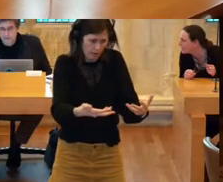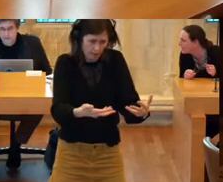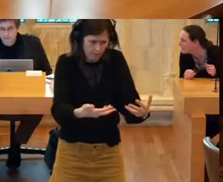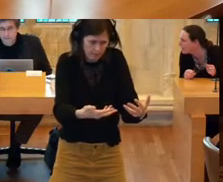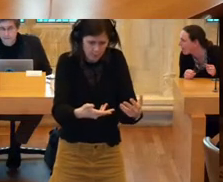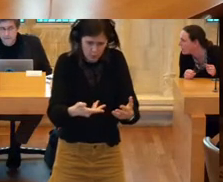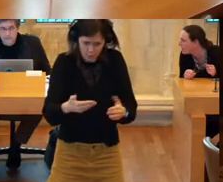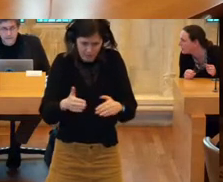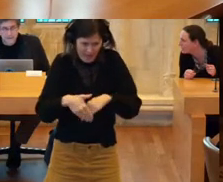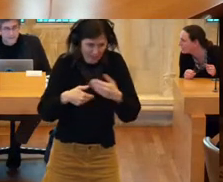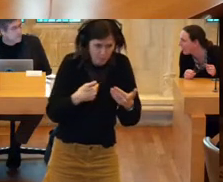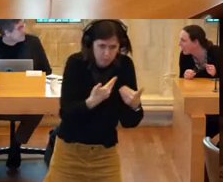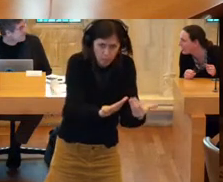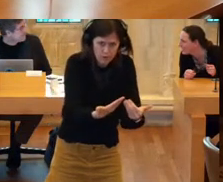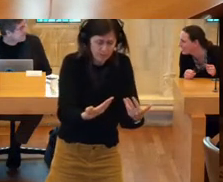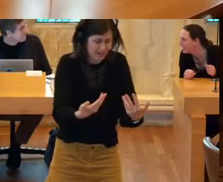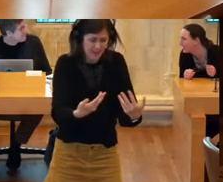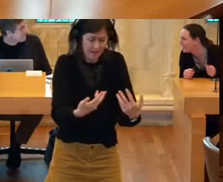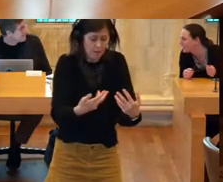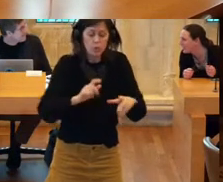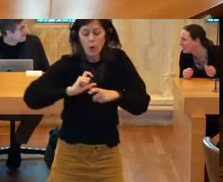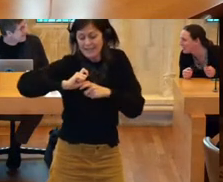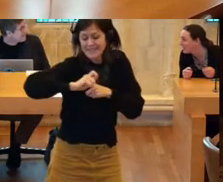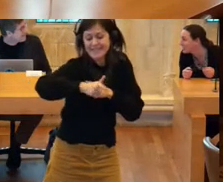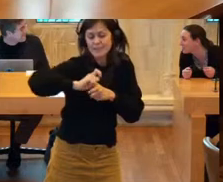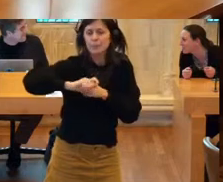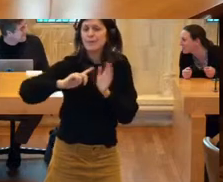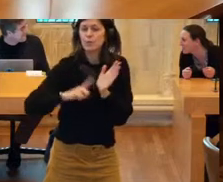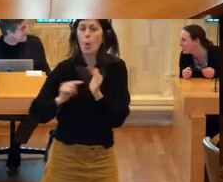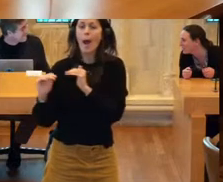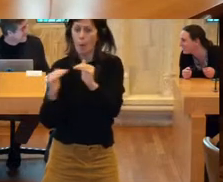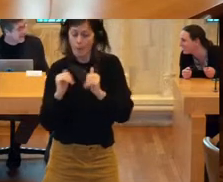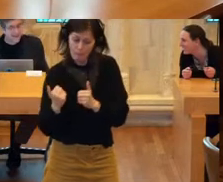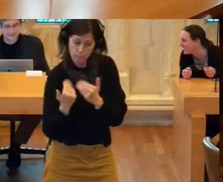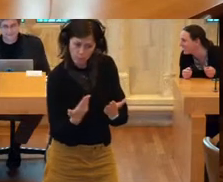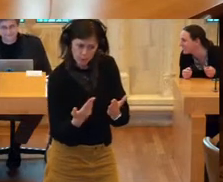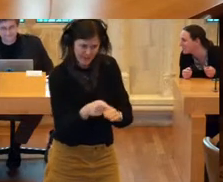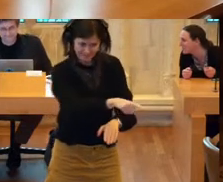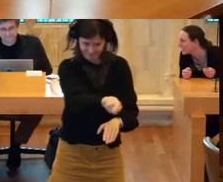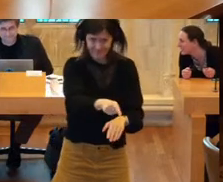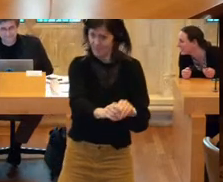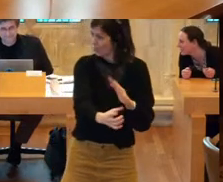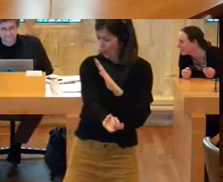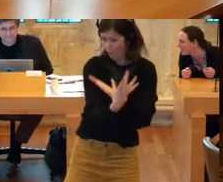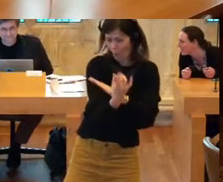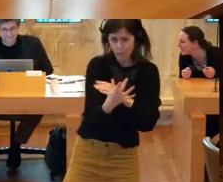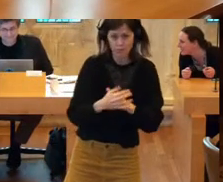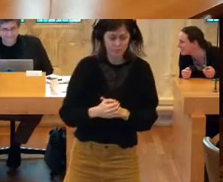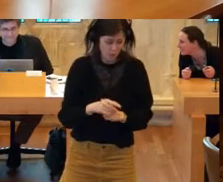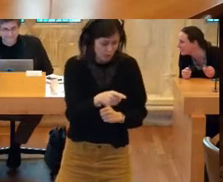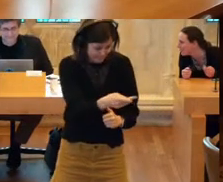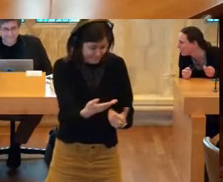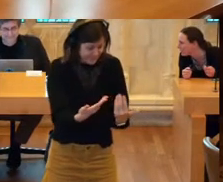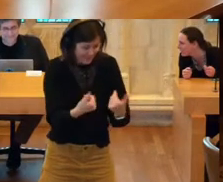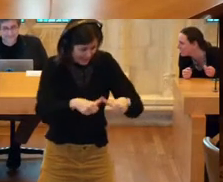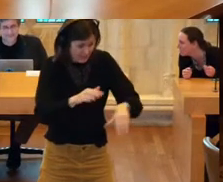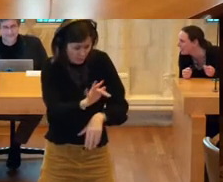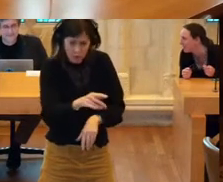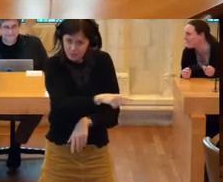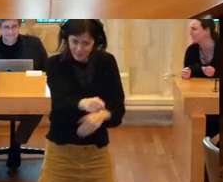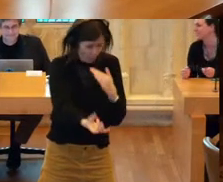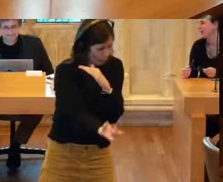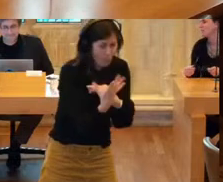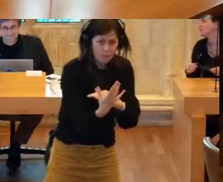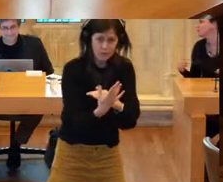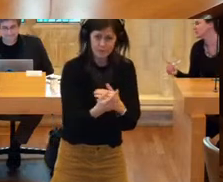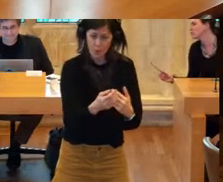pas effectivement entrer, comme on dit, dans les dispositifs de droit commun et demander l'asile en France. Pour la plupart du temps, ils souhaitent absolument